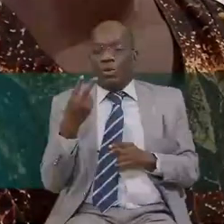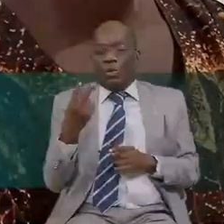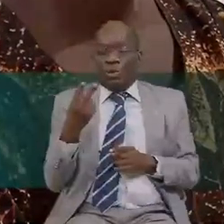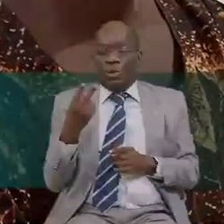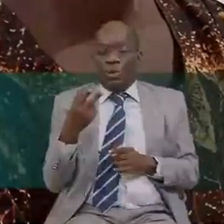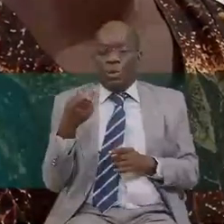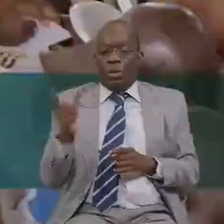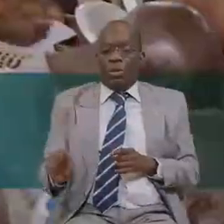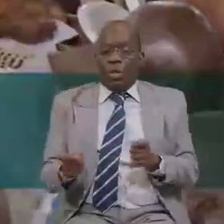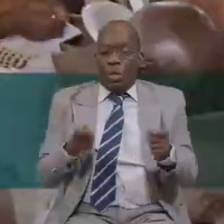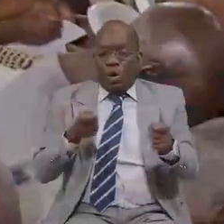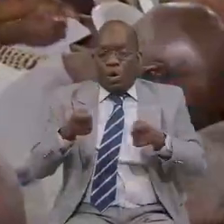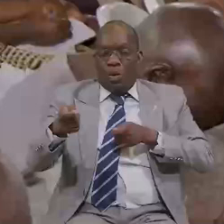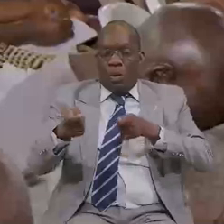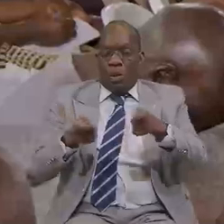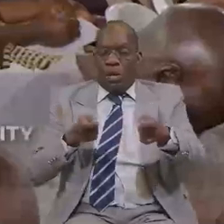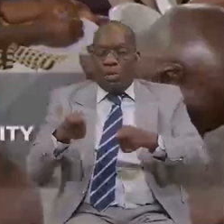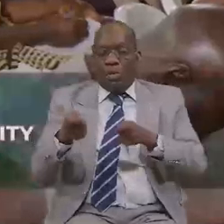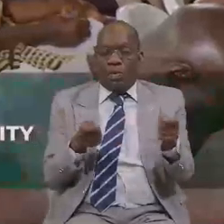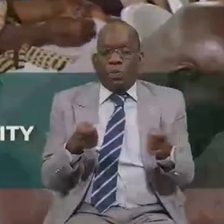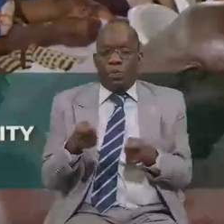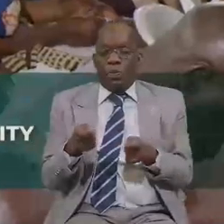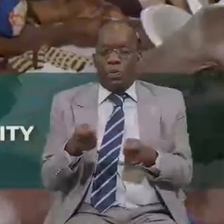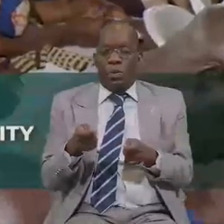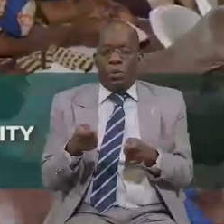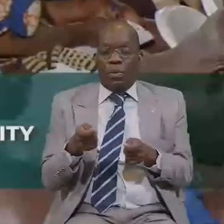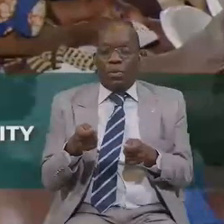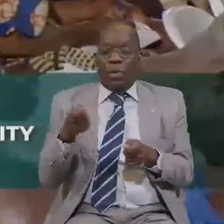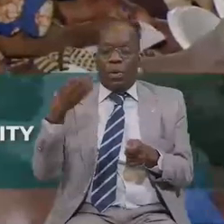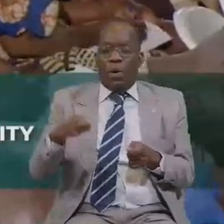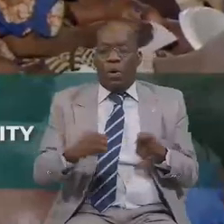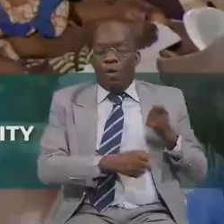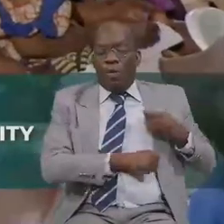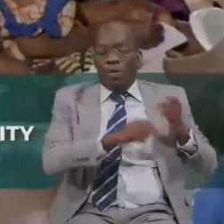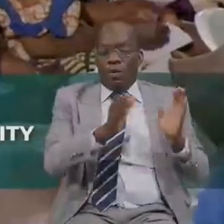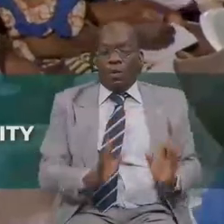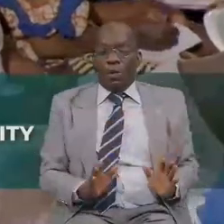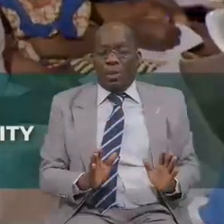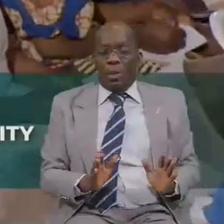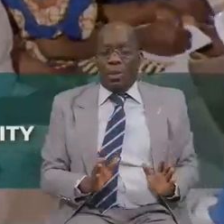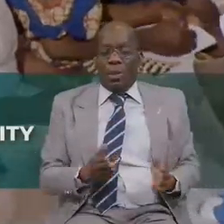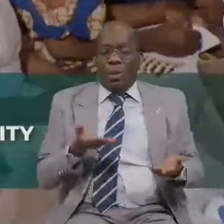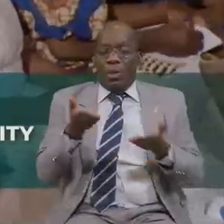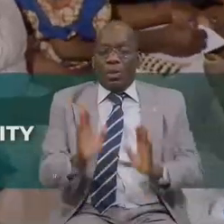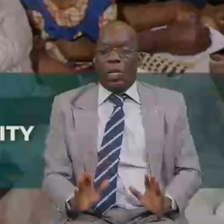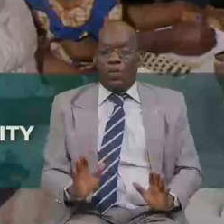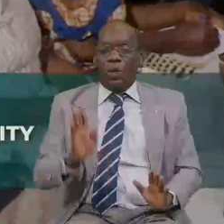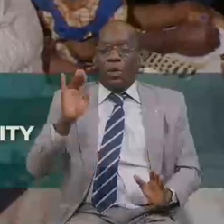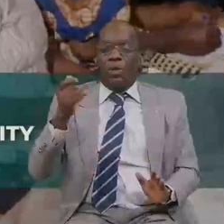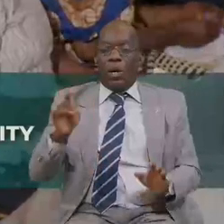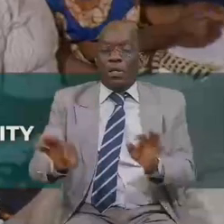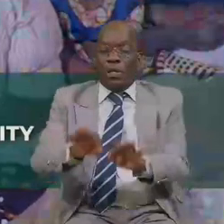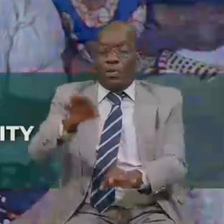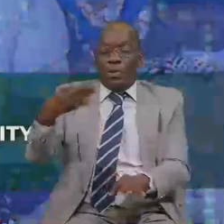C'est le domptage. Le domptage des soldats par l'esprit de l'autorité